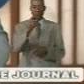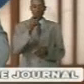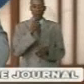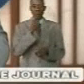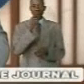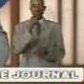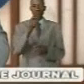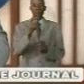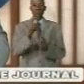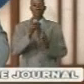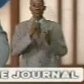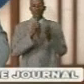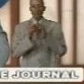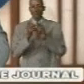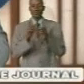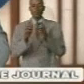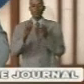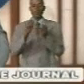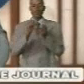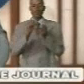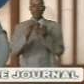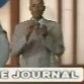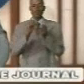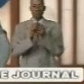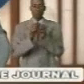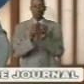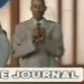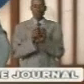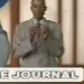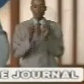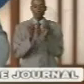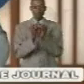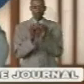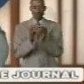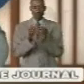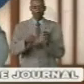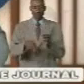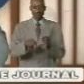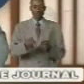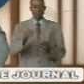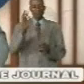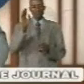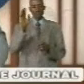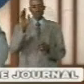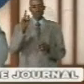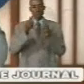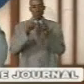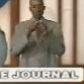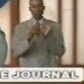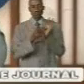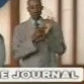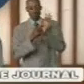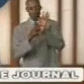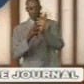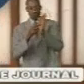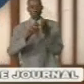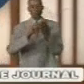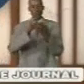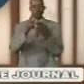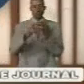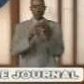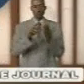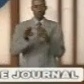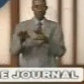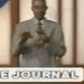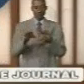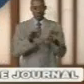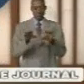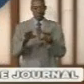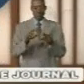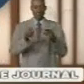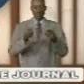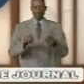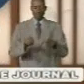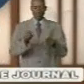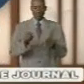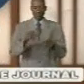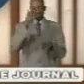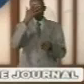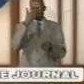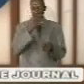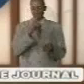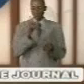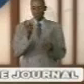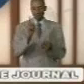circonscrit le contour du sommet de Kinshasa et ont présenté le programme des activités. Nous reviendrons avec force et détail au cours de